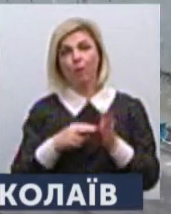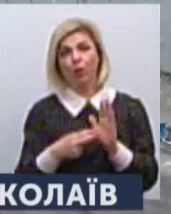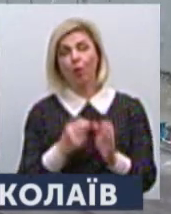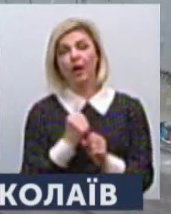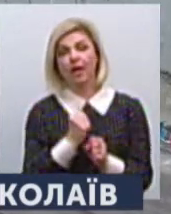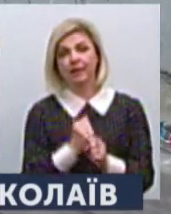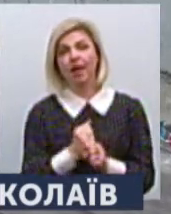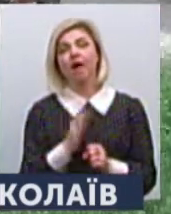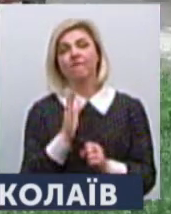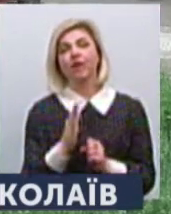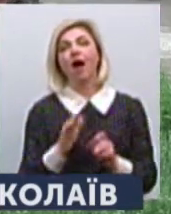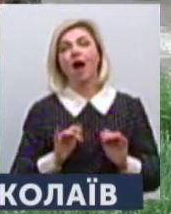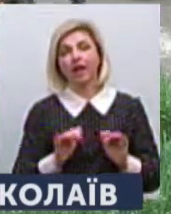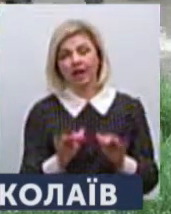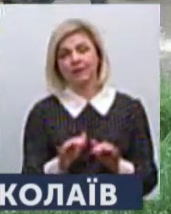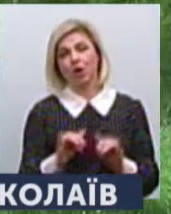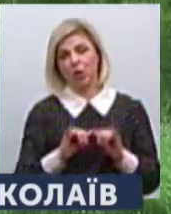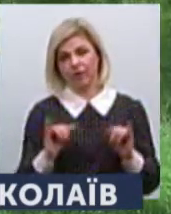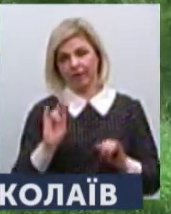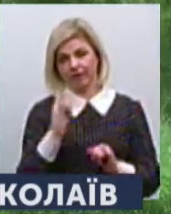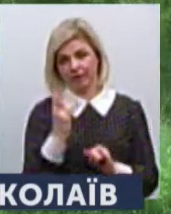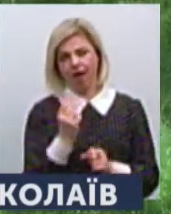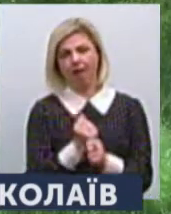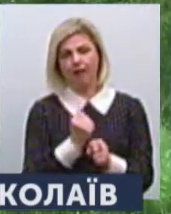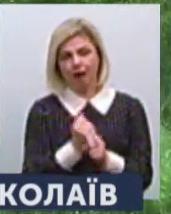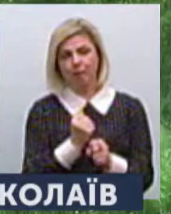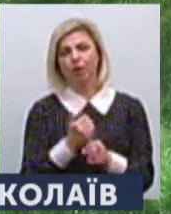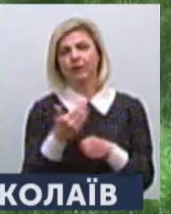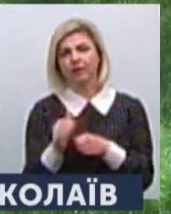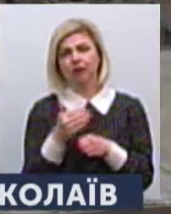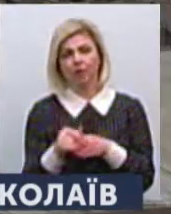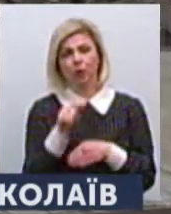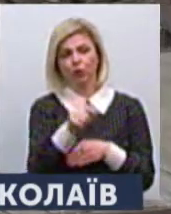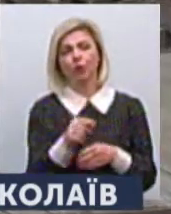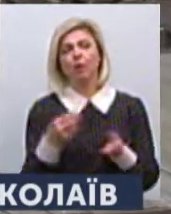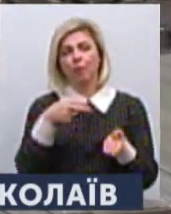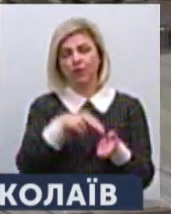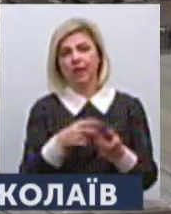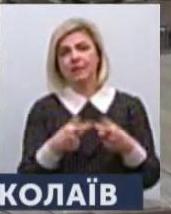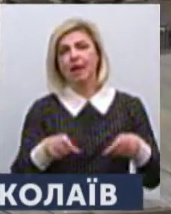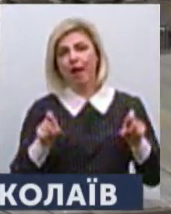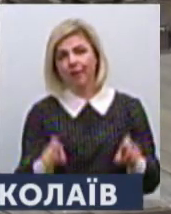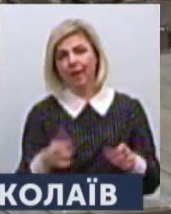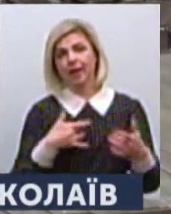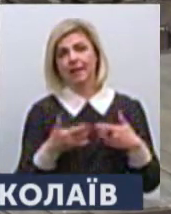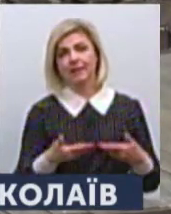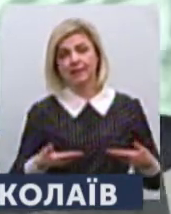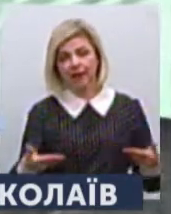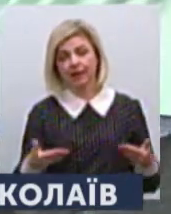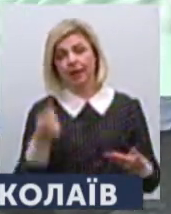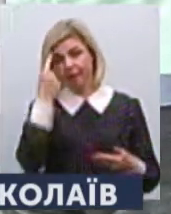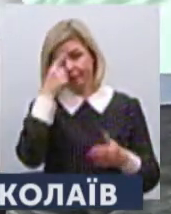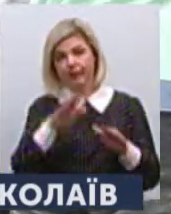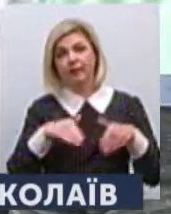розвитку Миколаєва. Реалізовували поетапно. Поступово тут з'явились лавки, столи та сцена. Ініціатори цієї ідеї мали на меті